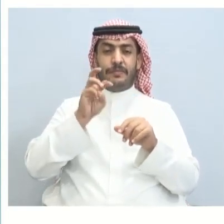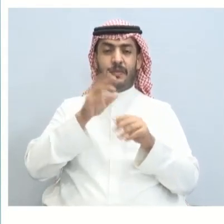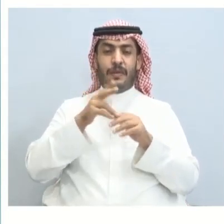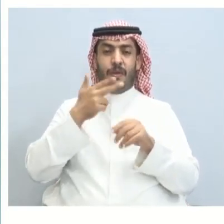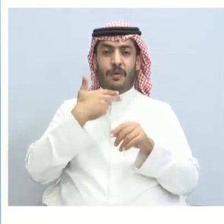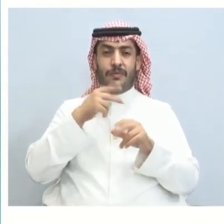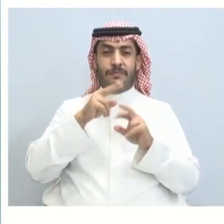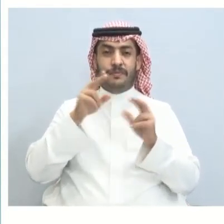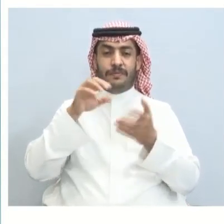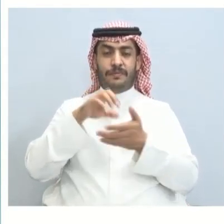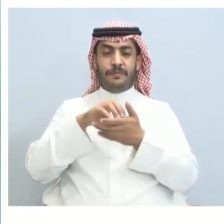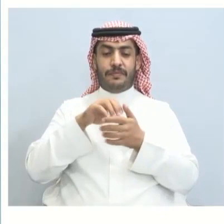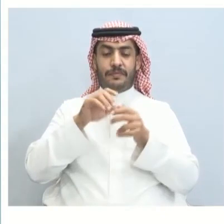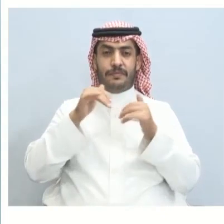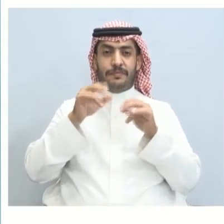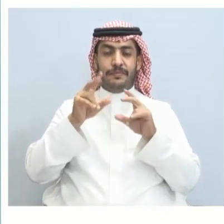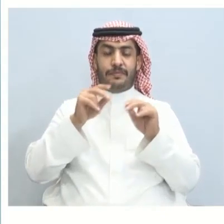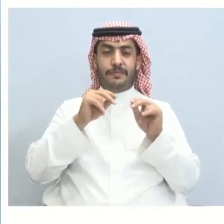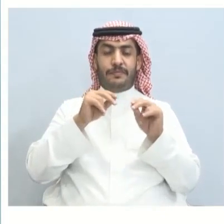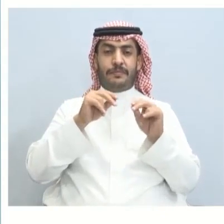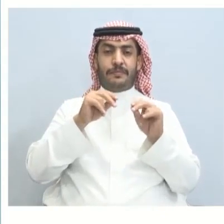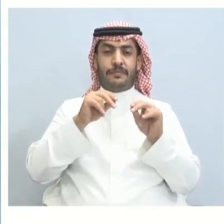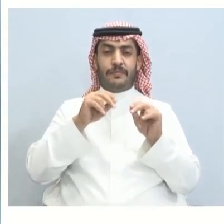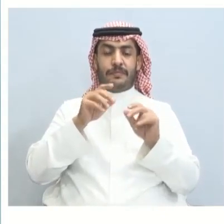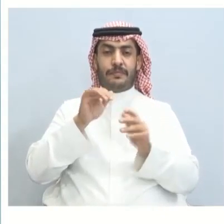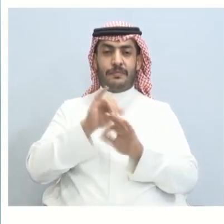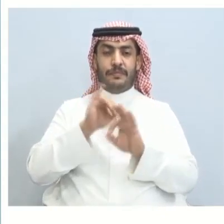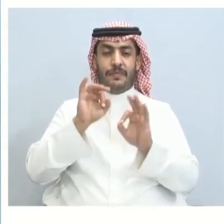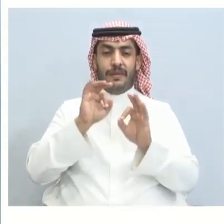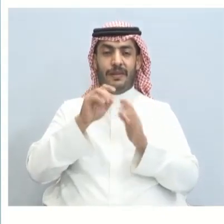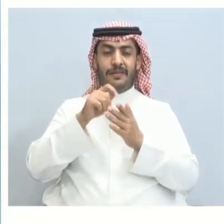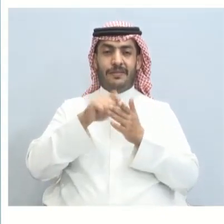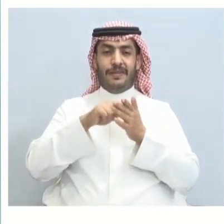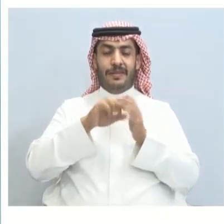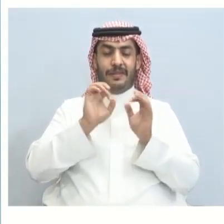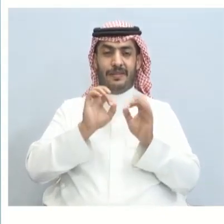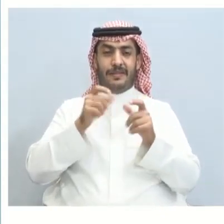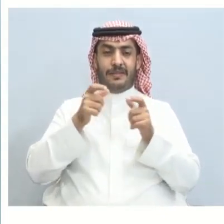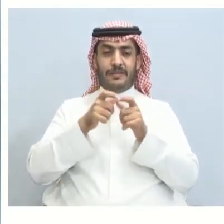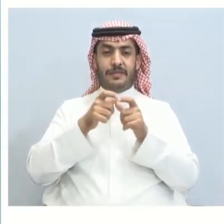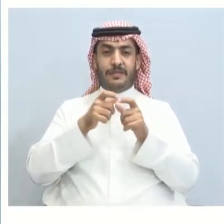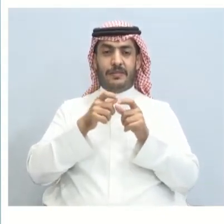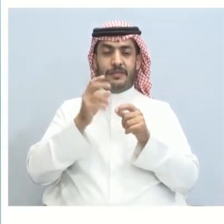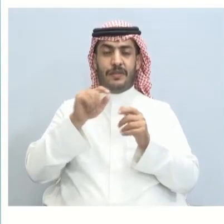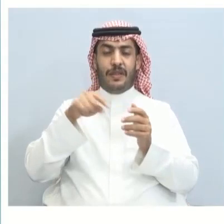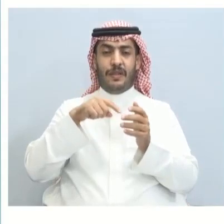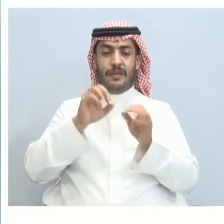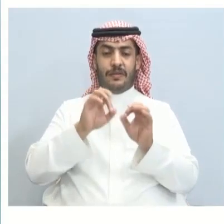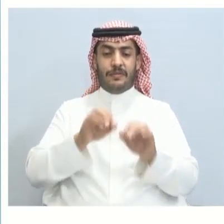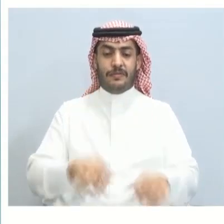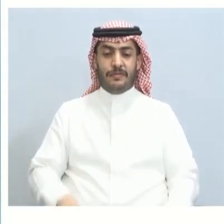والمنظمات يتم بنفس الطريقه يقوم باعداد المحضر النهائي للاجتماع وتوقيعات